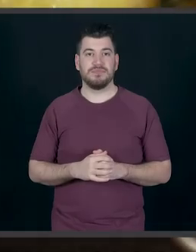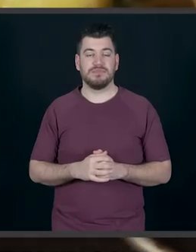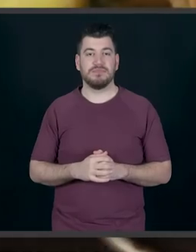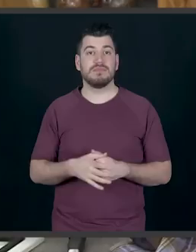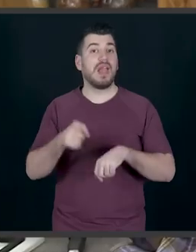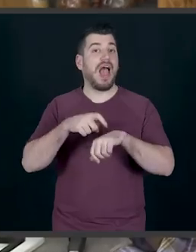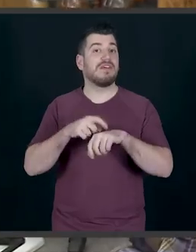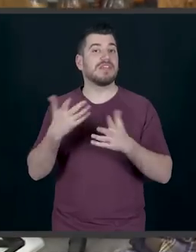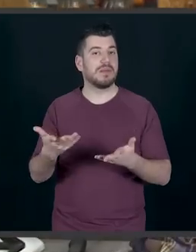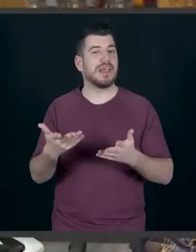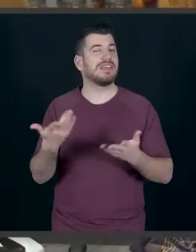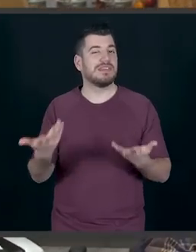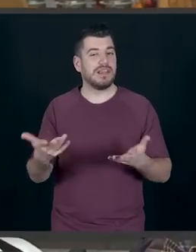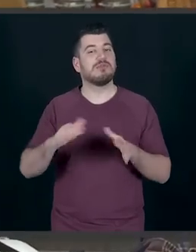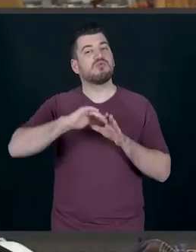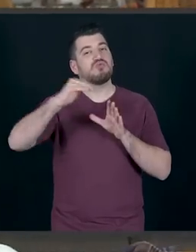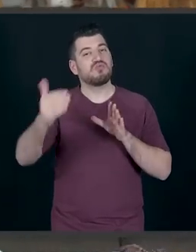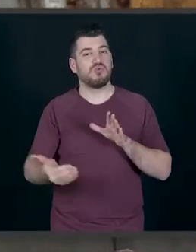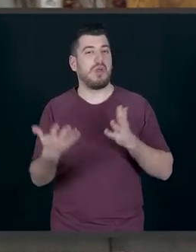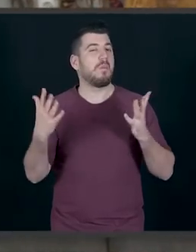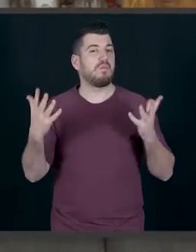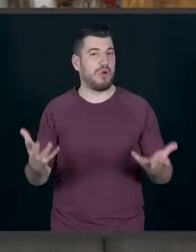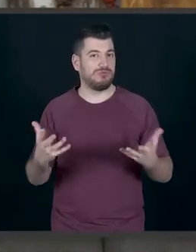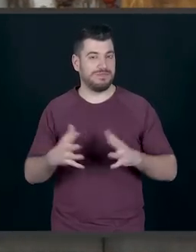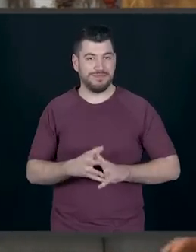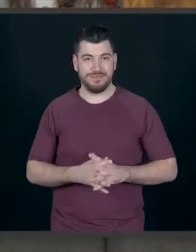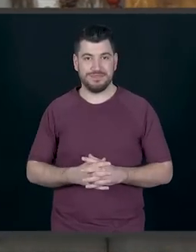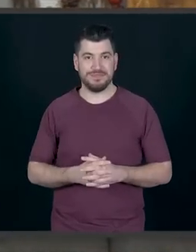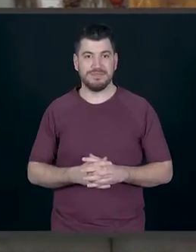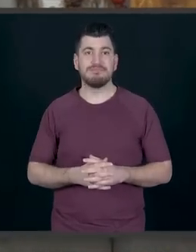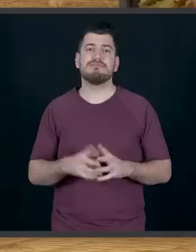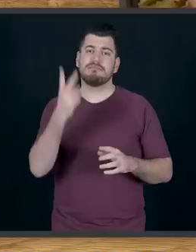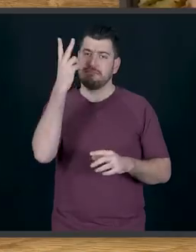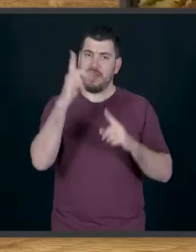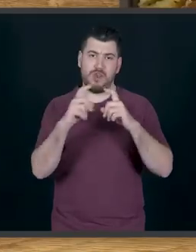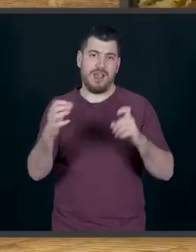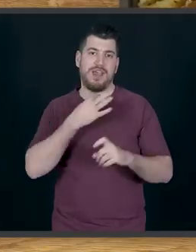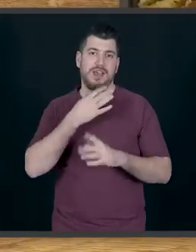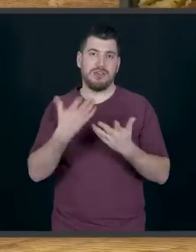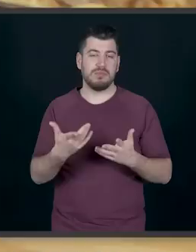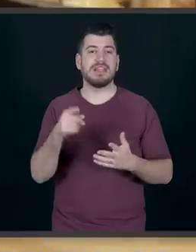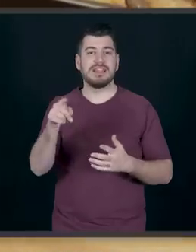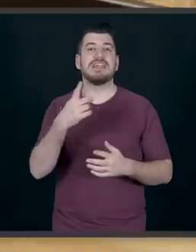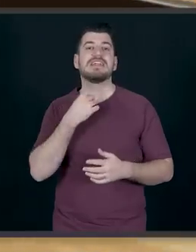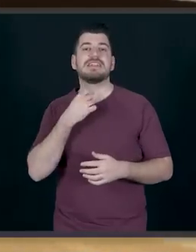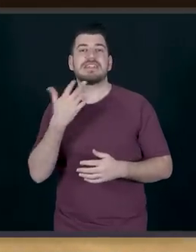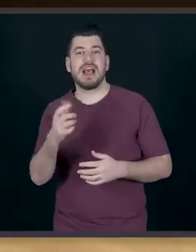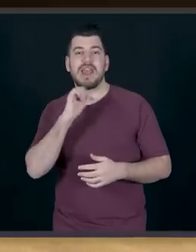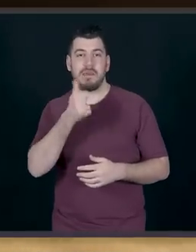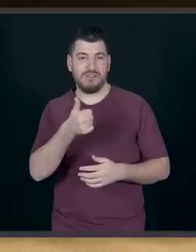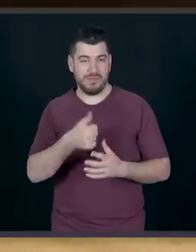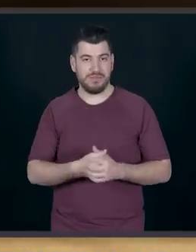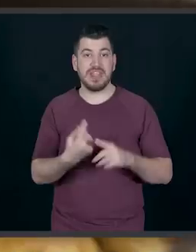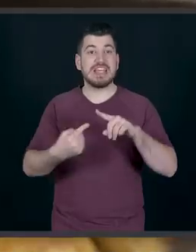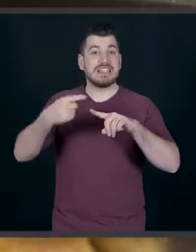Και τώρα ήρθε η ώρα να γλασάρουμε αυτό το χοιρινό. Πώς? Με δύο υλικά. Μαύρη μαλακή ζάχαρη